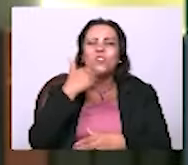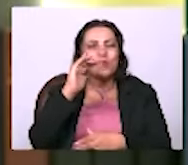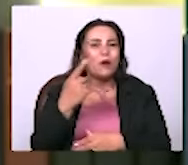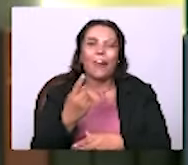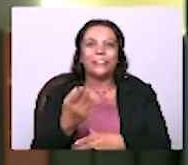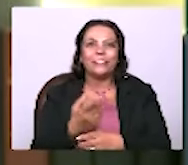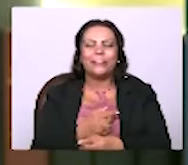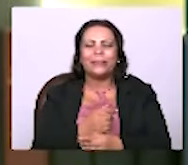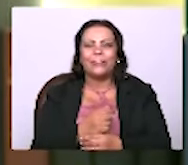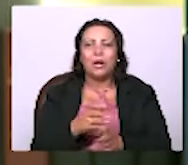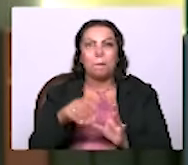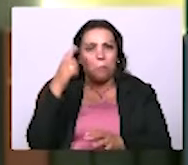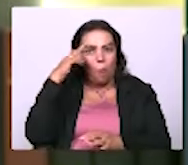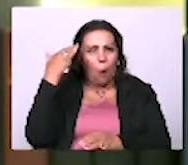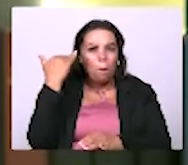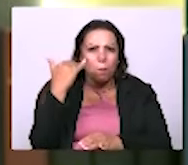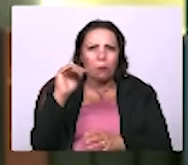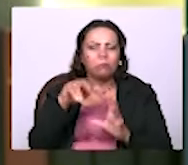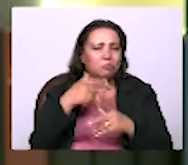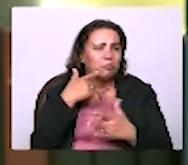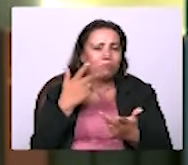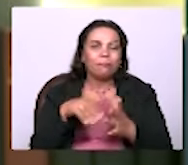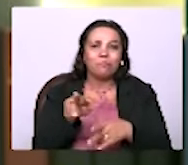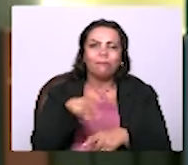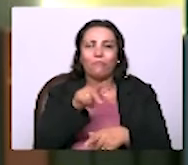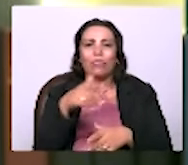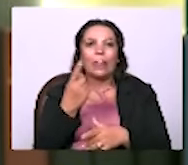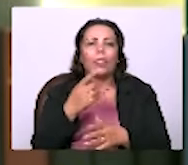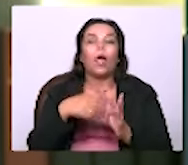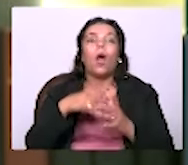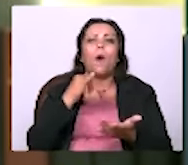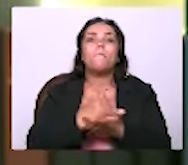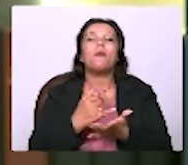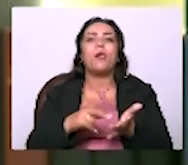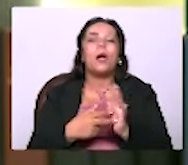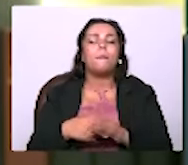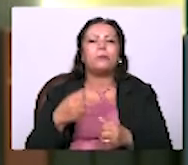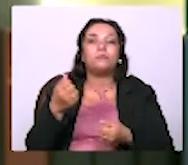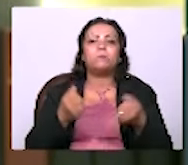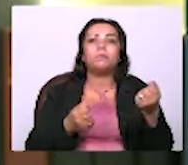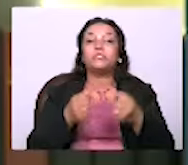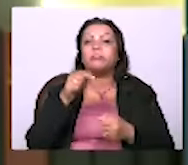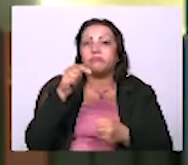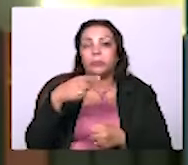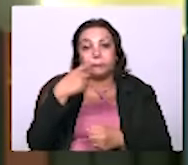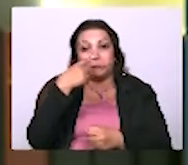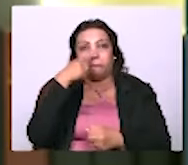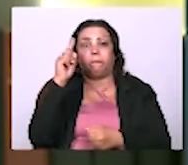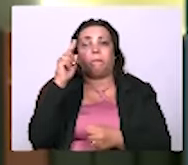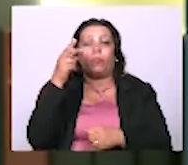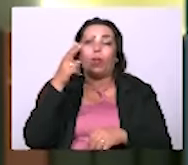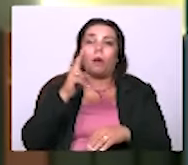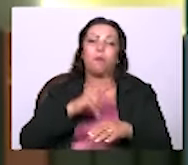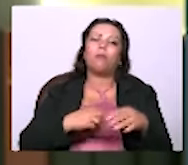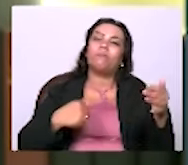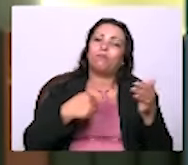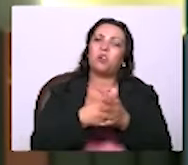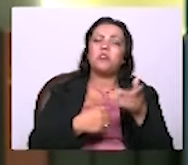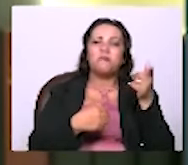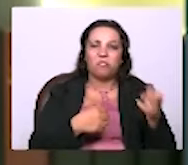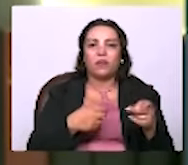انا مش بتكلم على مرحله عمريه يعني ان هو يقود برعونه وتحدث حوادث ليه